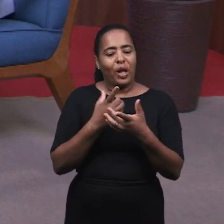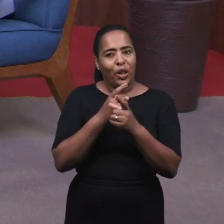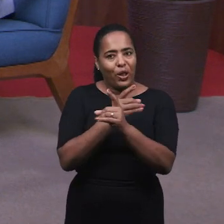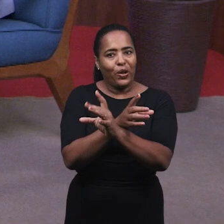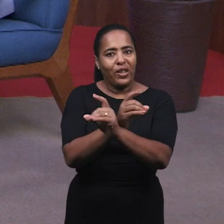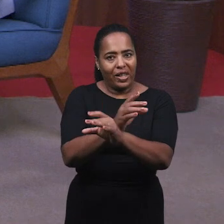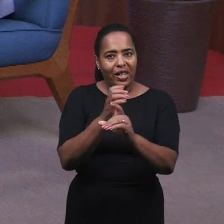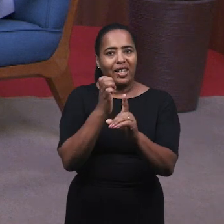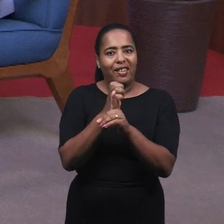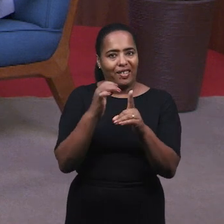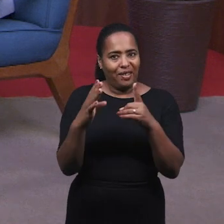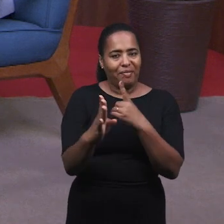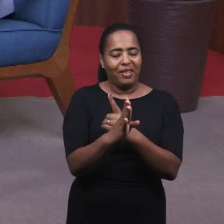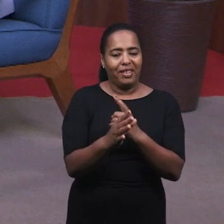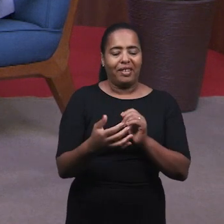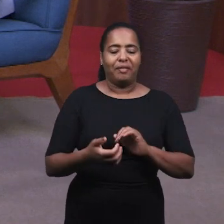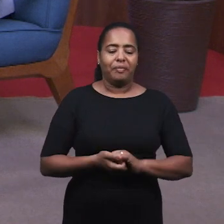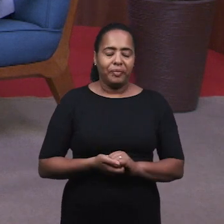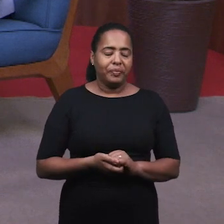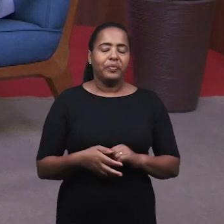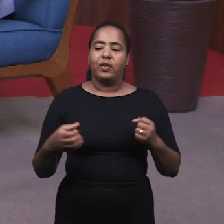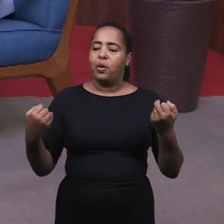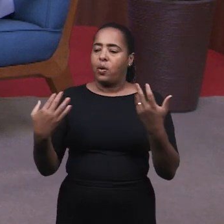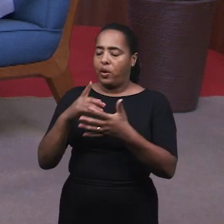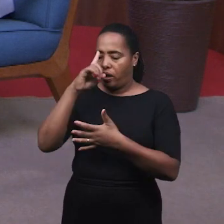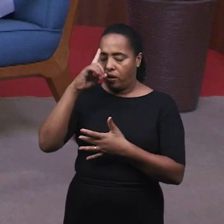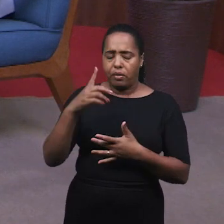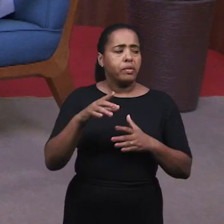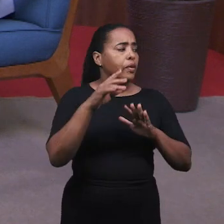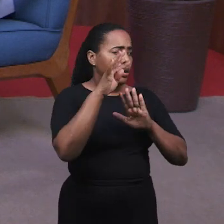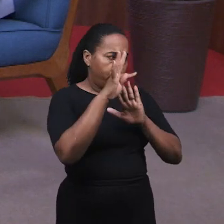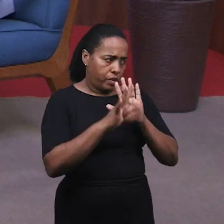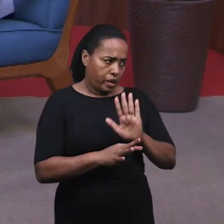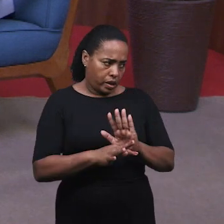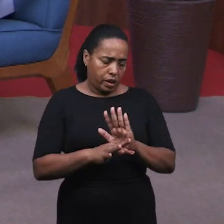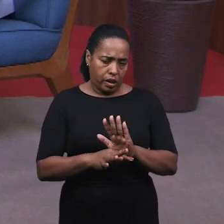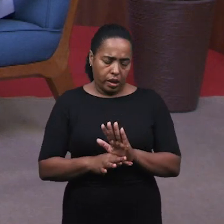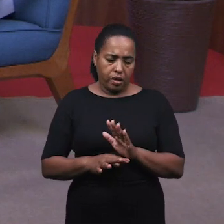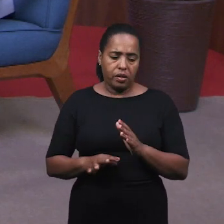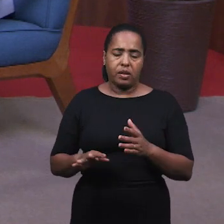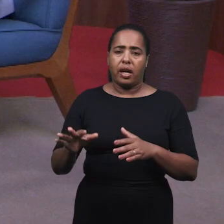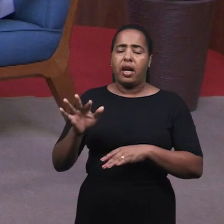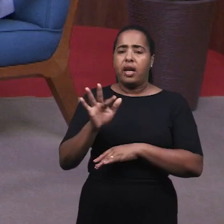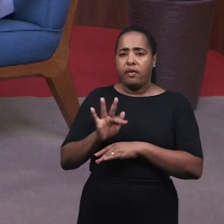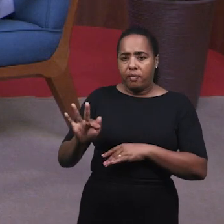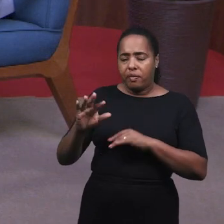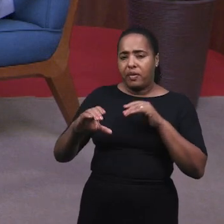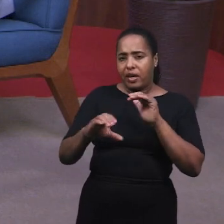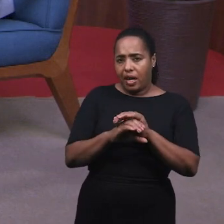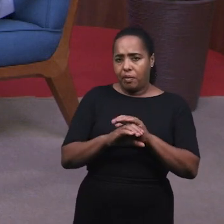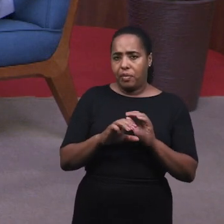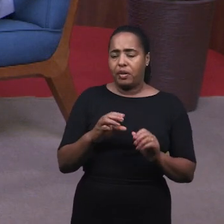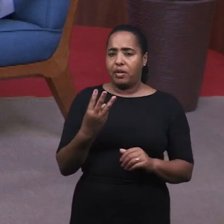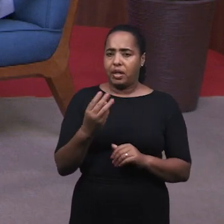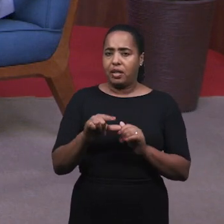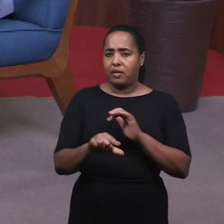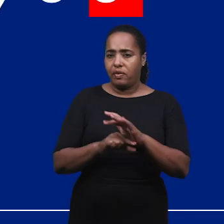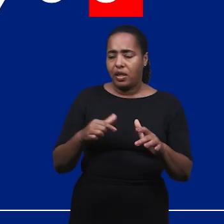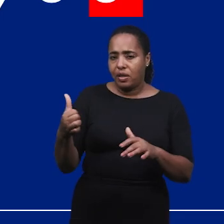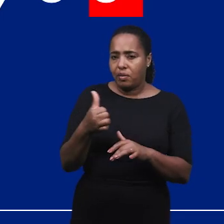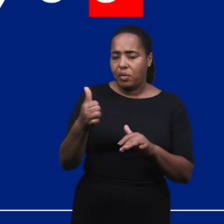lire un texte qui résume bien ce que nous avons lu ici. Philippiens